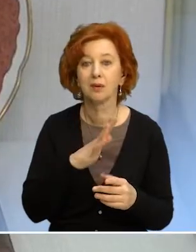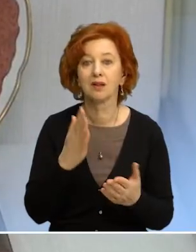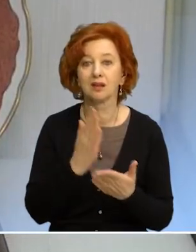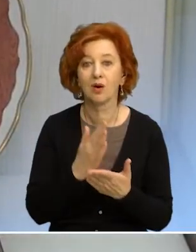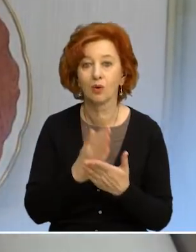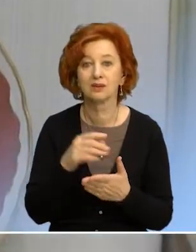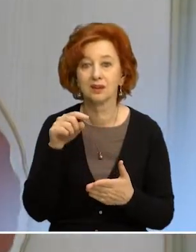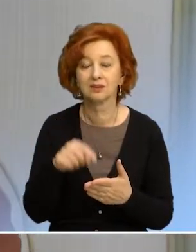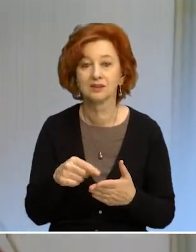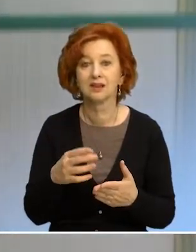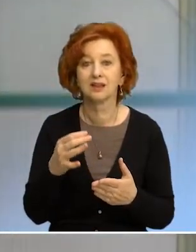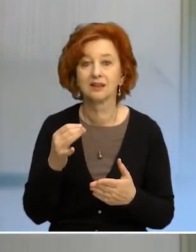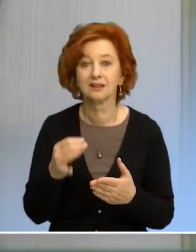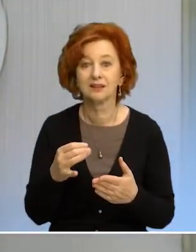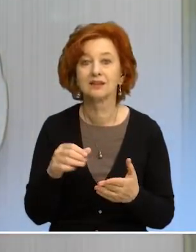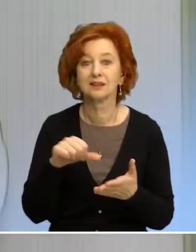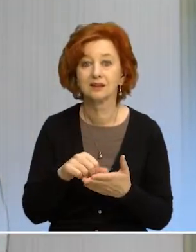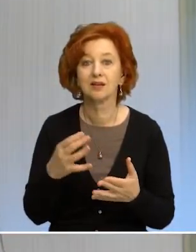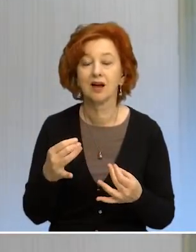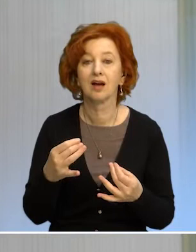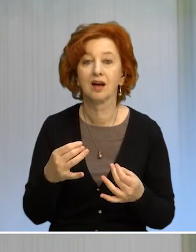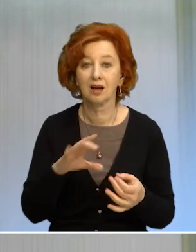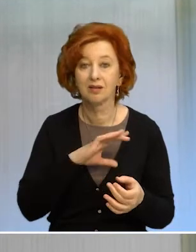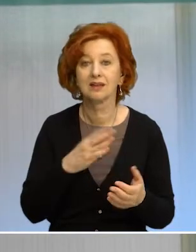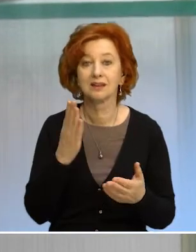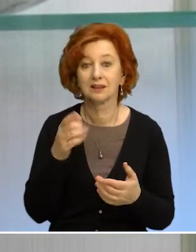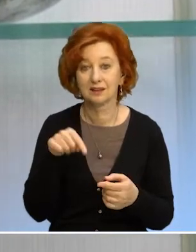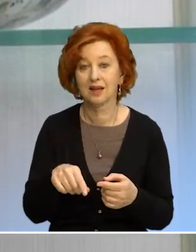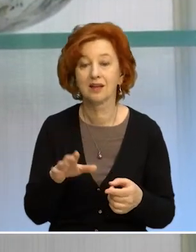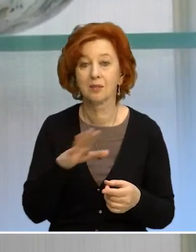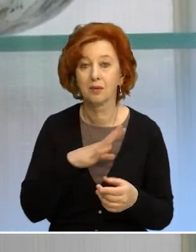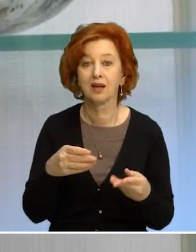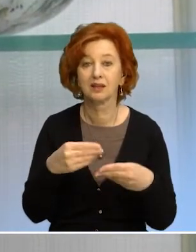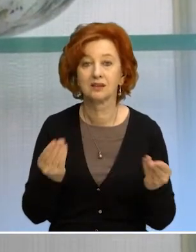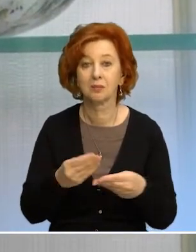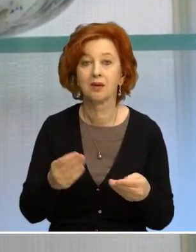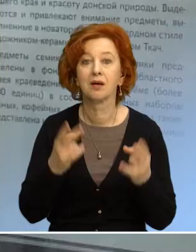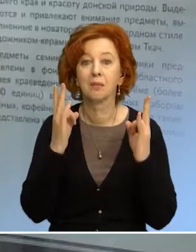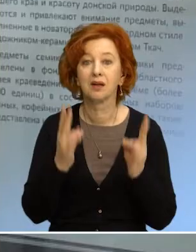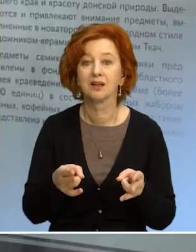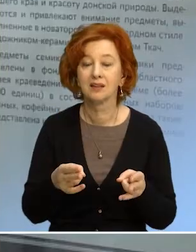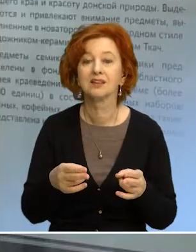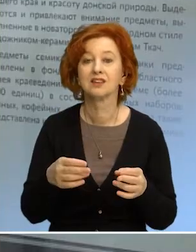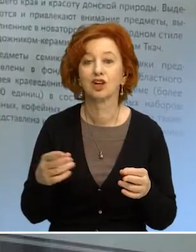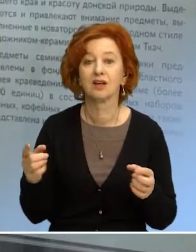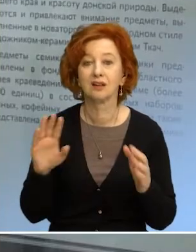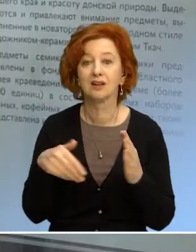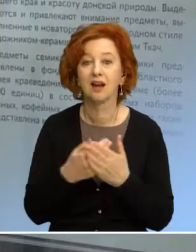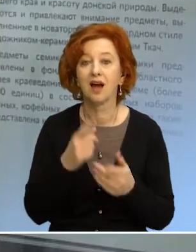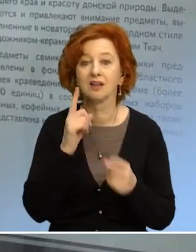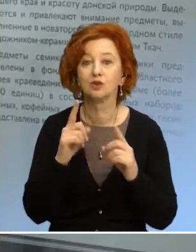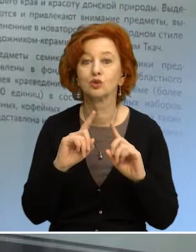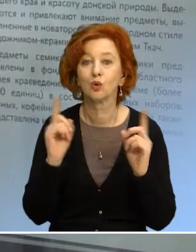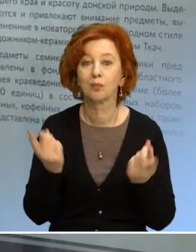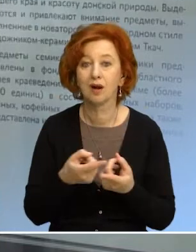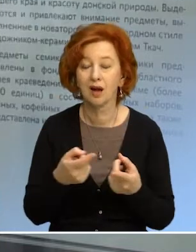орден, который носился на шее, и звезда ордена, которая крепилась на грудь кавалера. Такие сервизы предназначались для